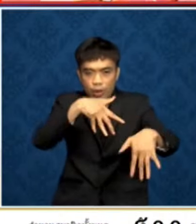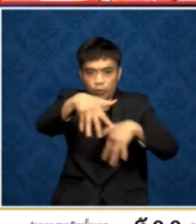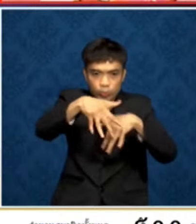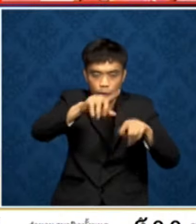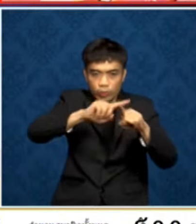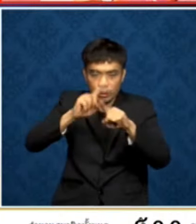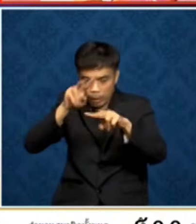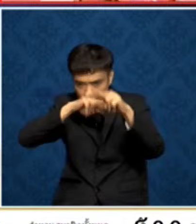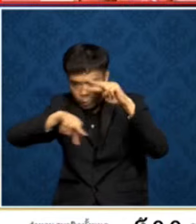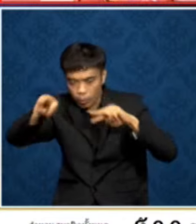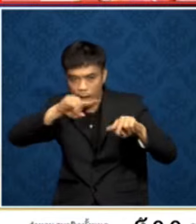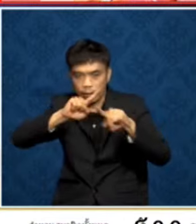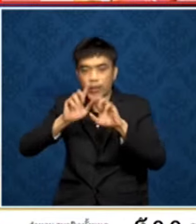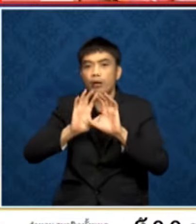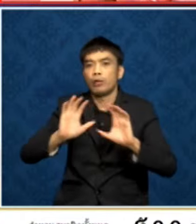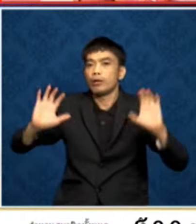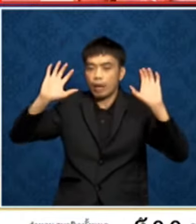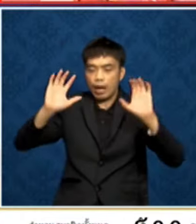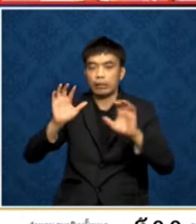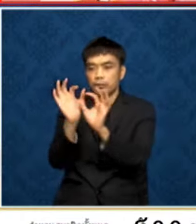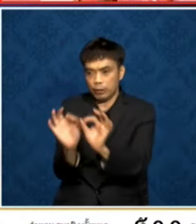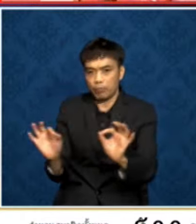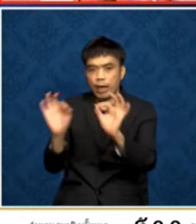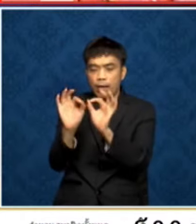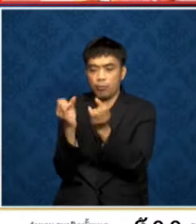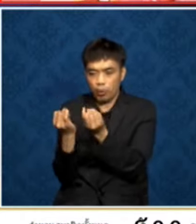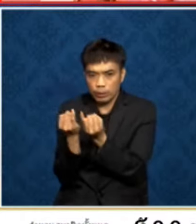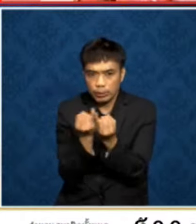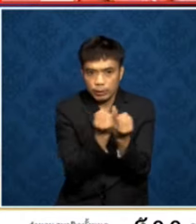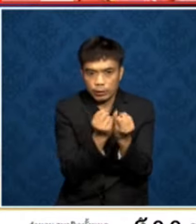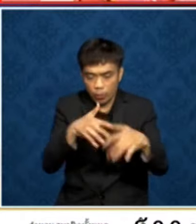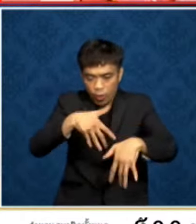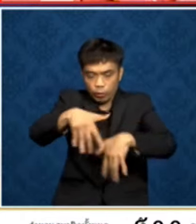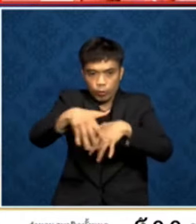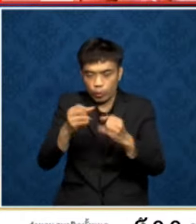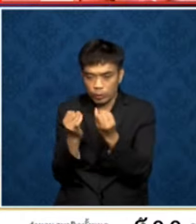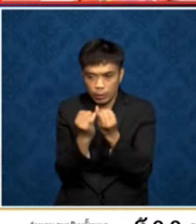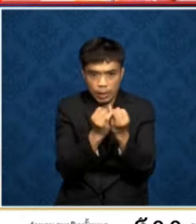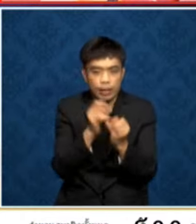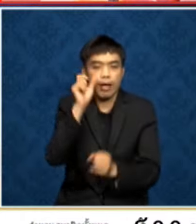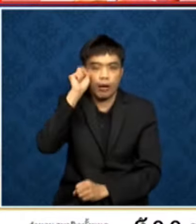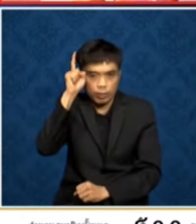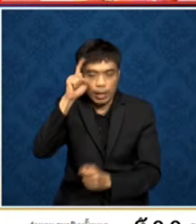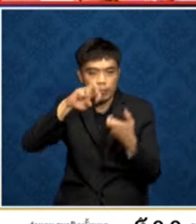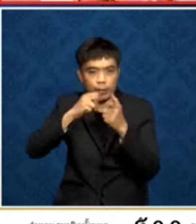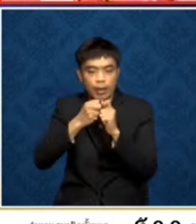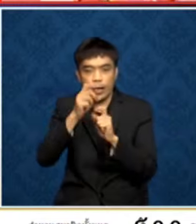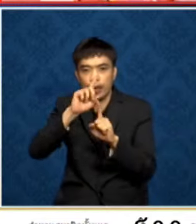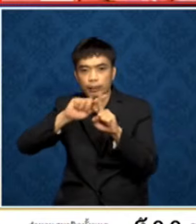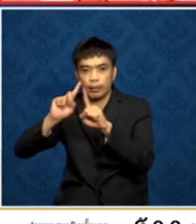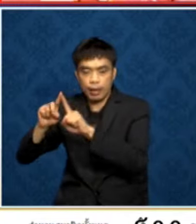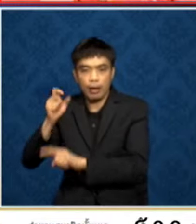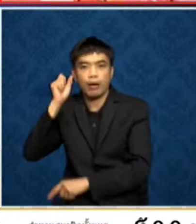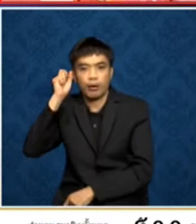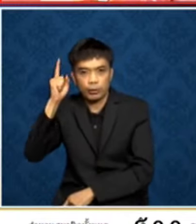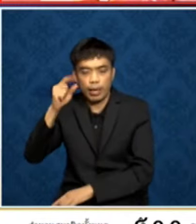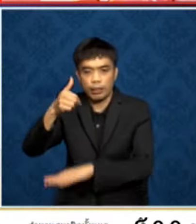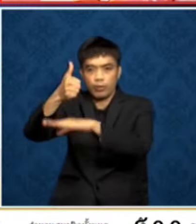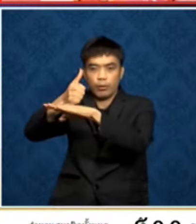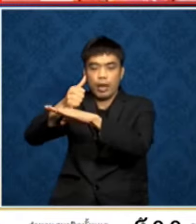ของส่วนราชการนับว่าใกล้ชิดกับพื้นที่และท้องถิ่นมากที่สุดก่อนจะเดินทางไปถึงการ